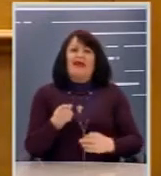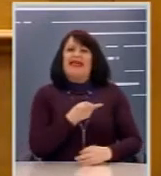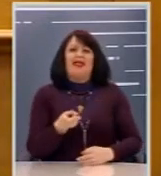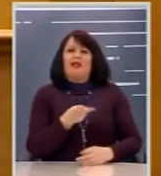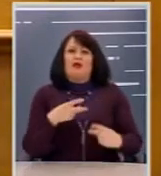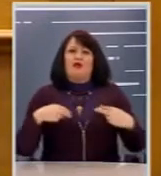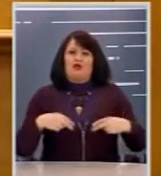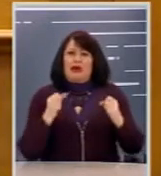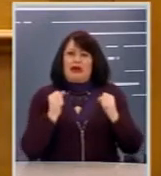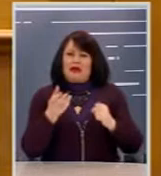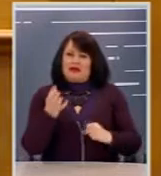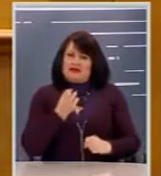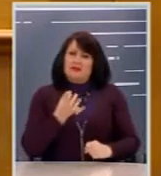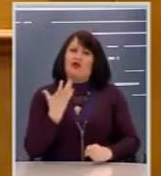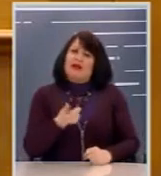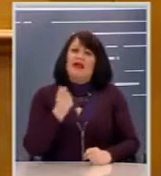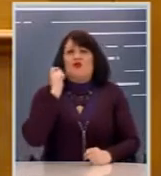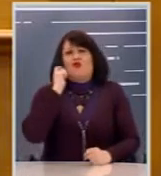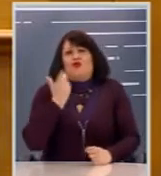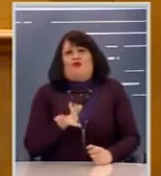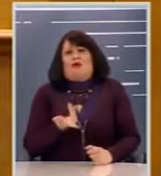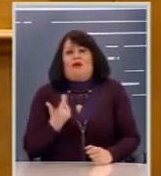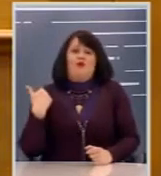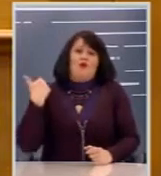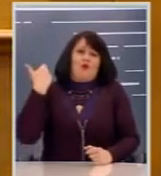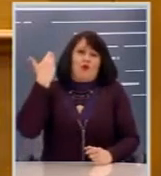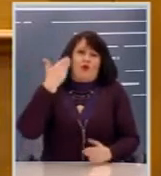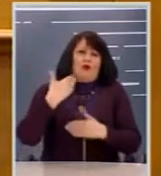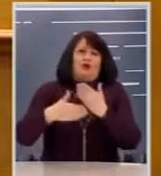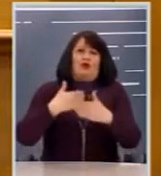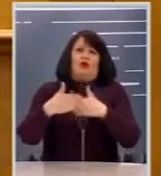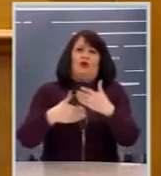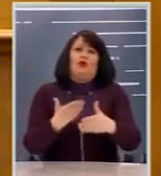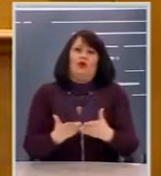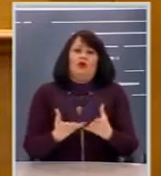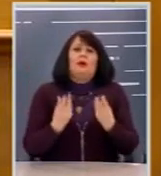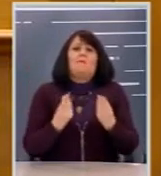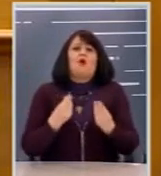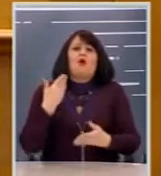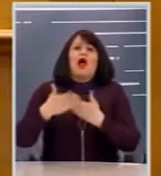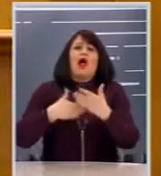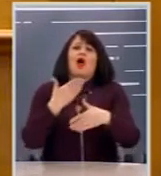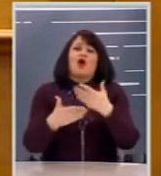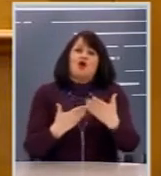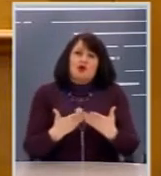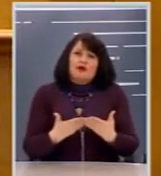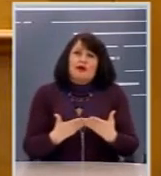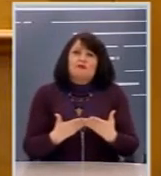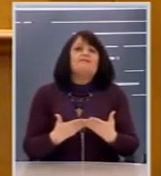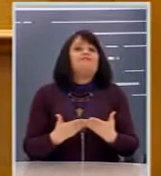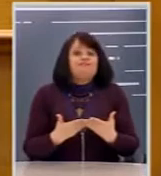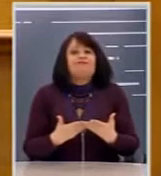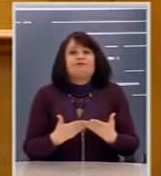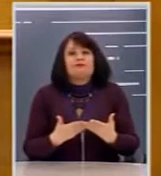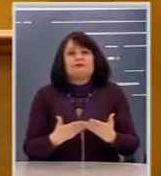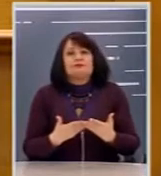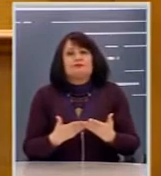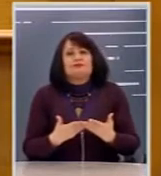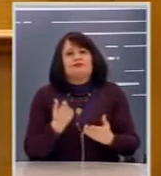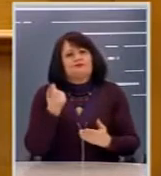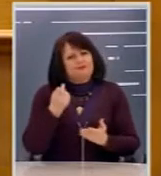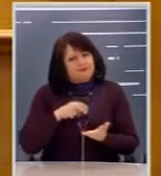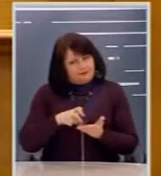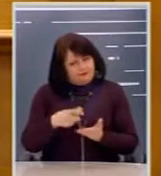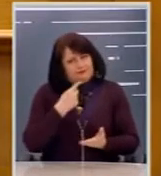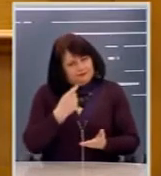Υγείας, είναι ότι σε αυτή τη διαδρομή των πολλών χρόνων, των πολλών δεκαετιών, παρά τα όποια βήματα, εγώ